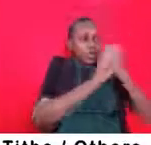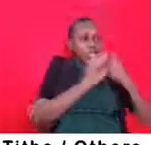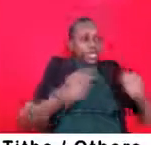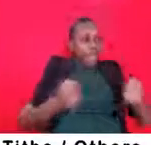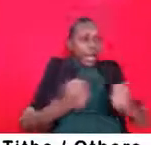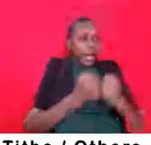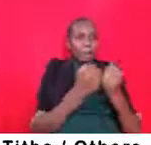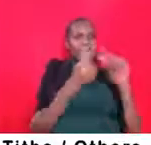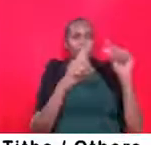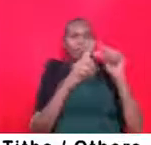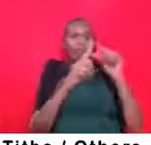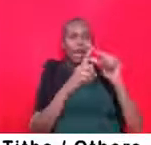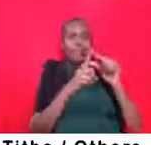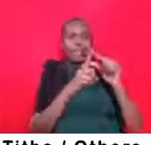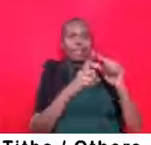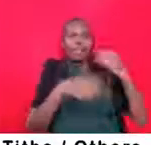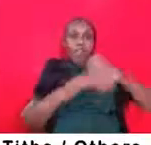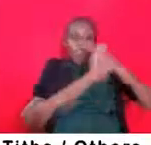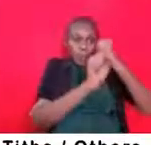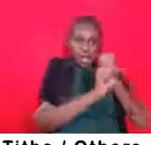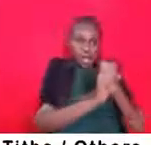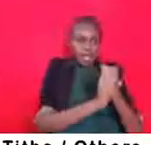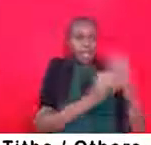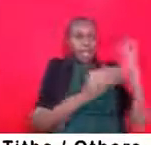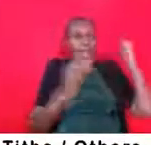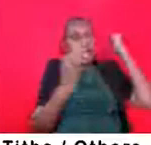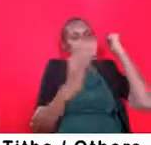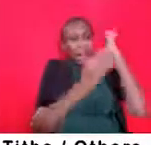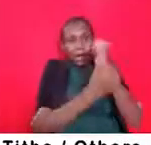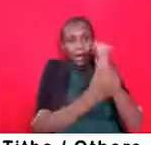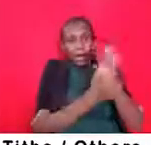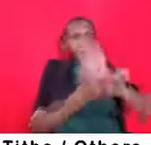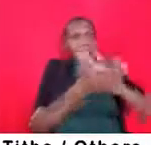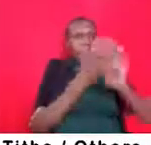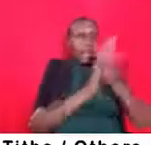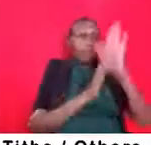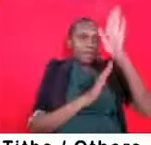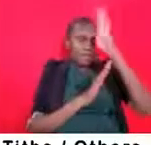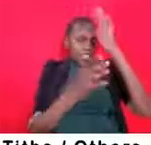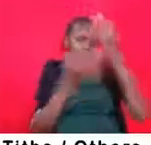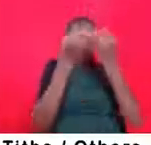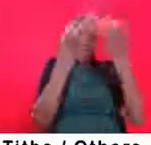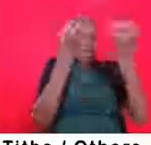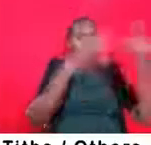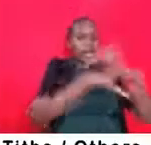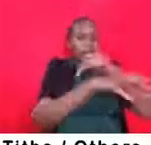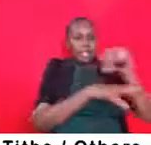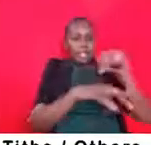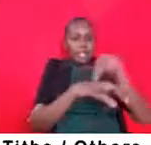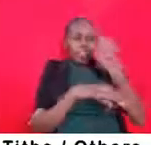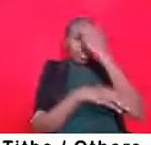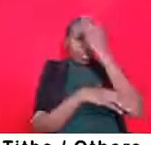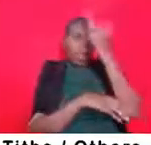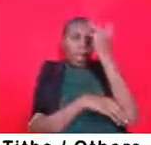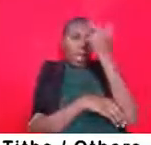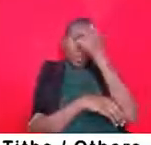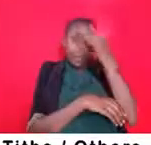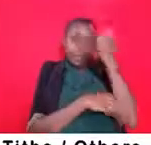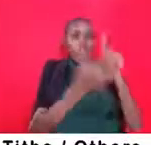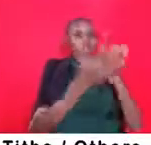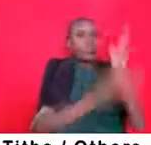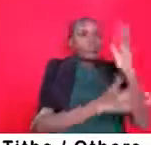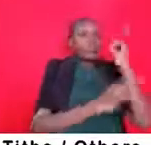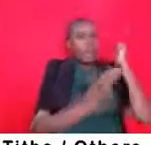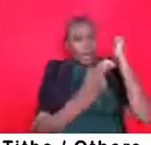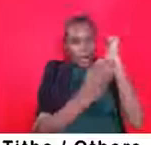neno lake la kufanya Abraham akuwe baba wa mataifa, kwa sababu kupitia